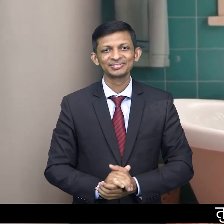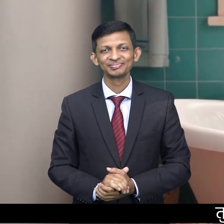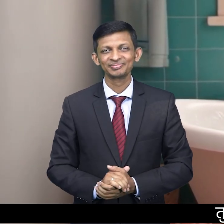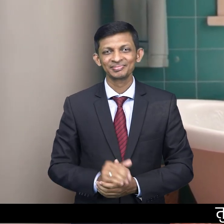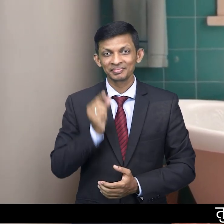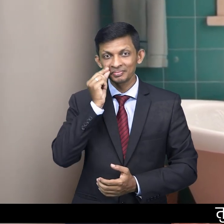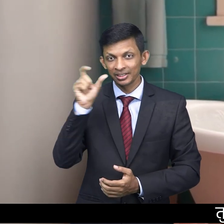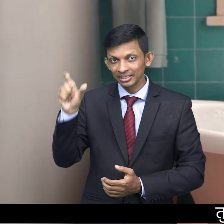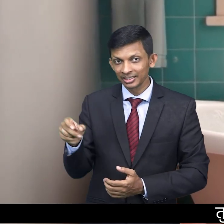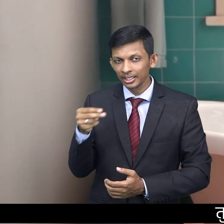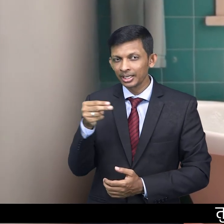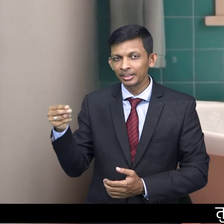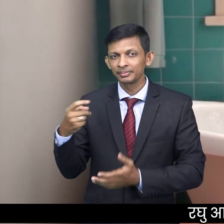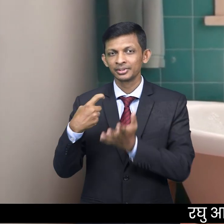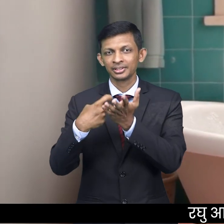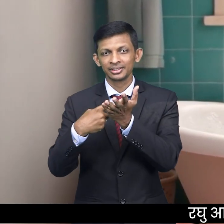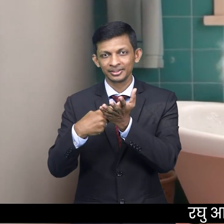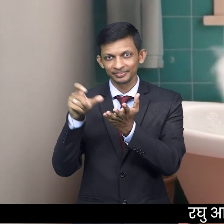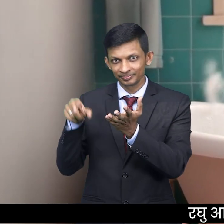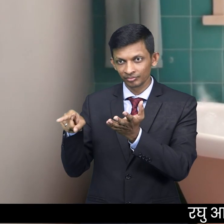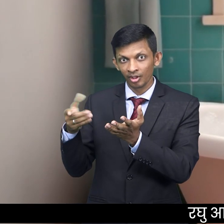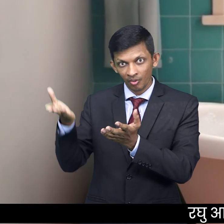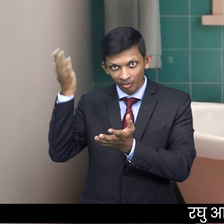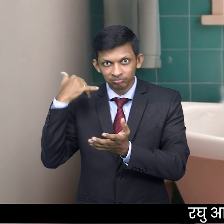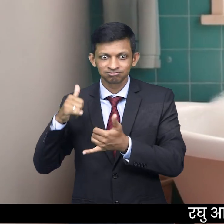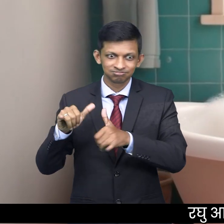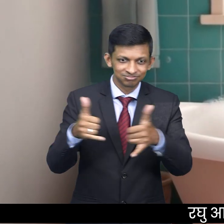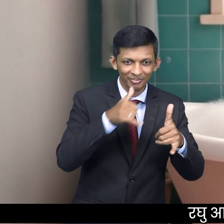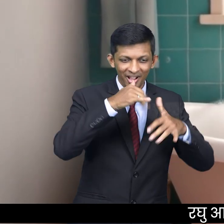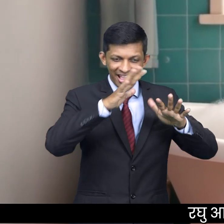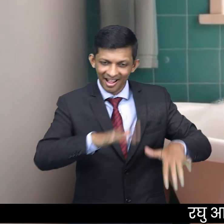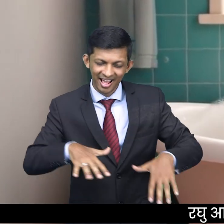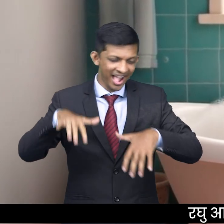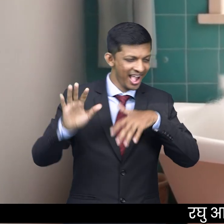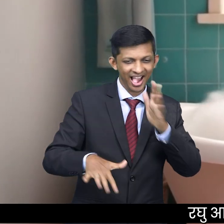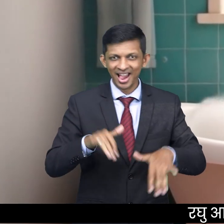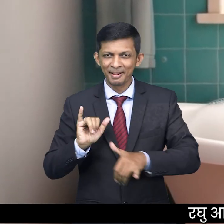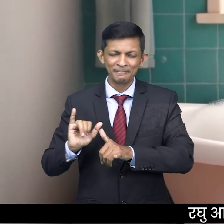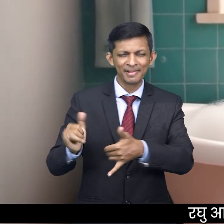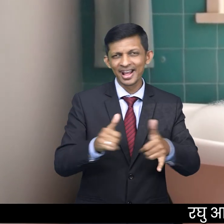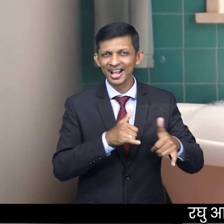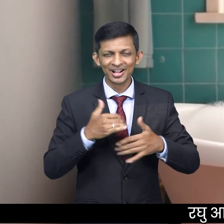तुमचं मनापासून स्वागत. रघु आनंदाने पाण्याशी खेळत होता.